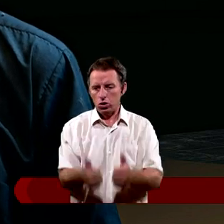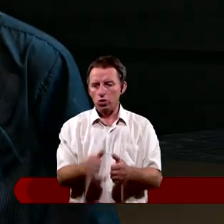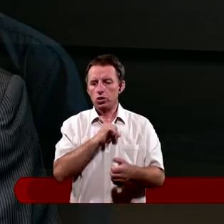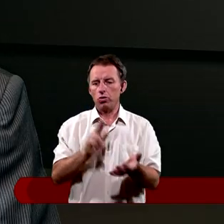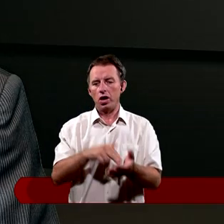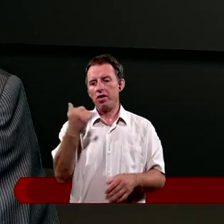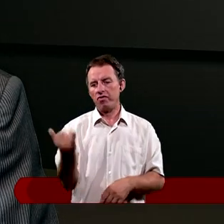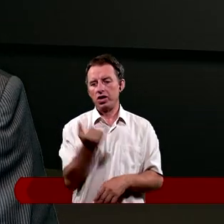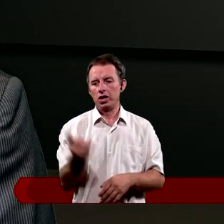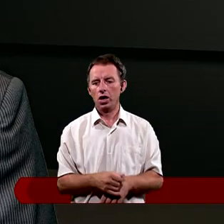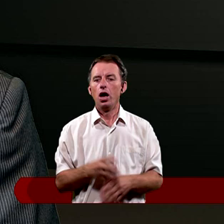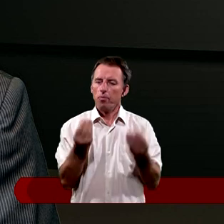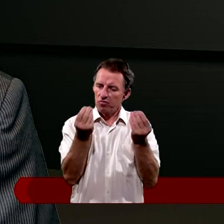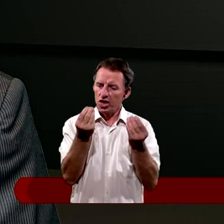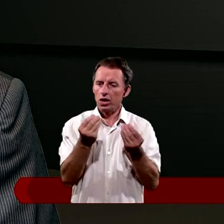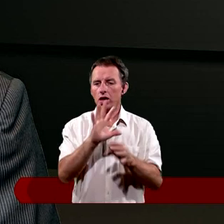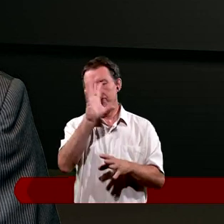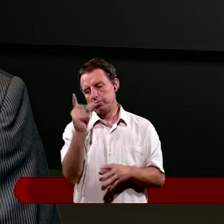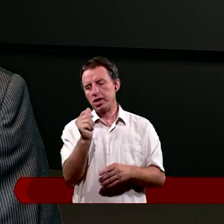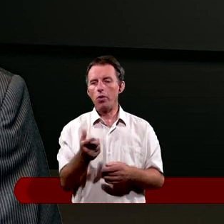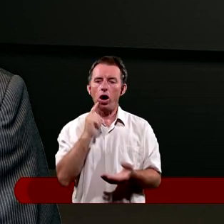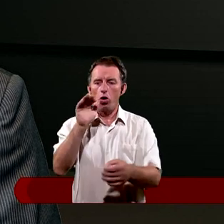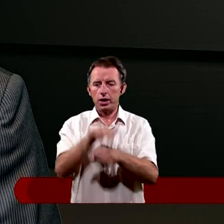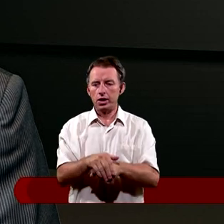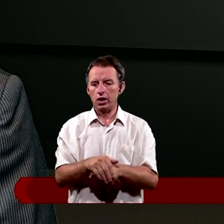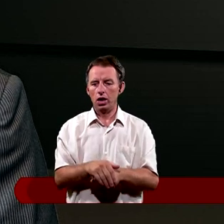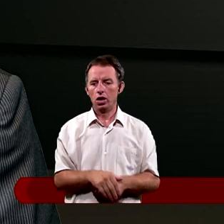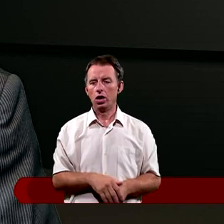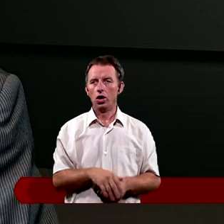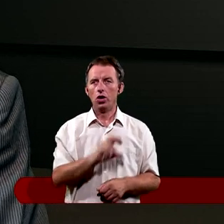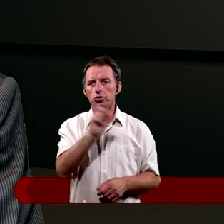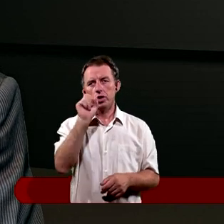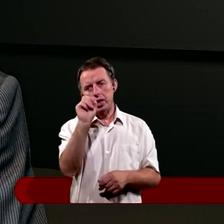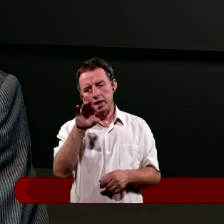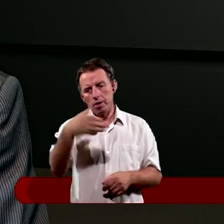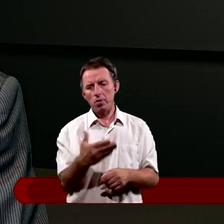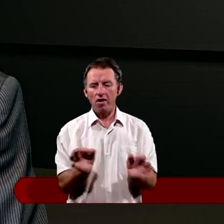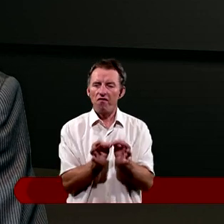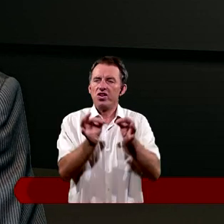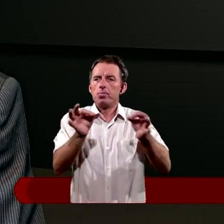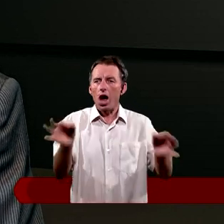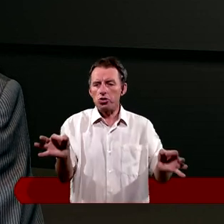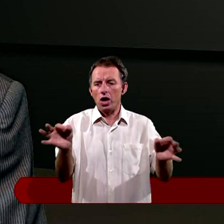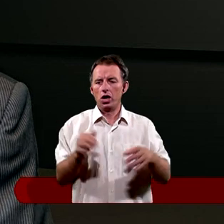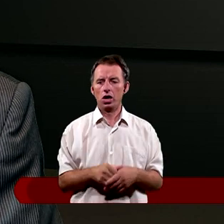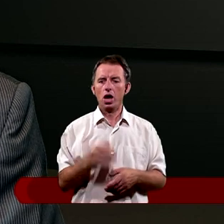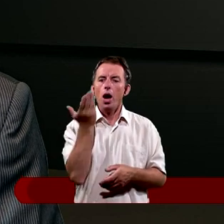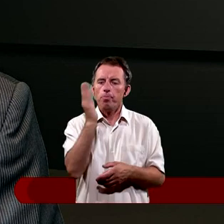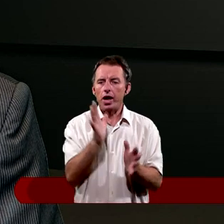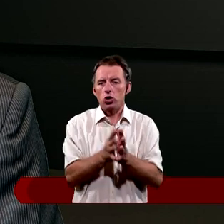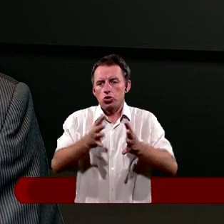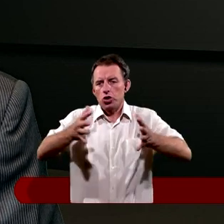wieki. Piękna i wspaniała obietnica, ale tak w takim wymiarze